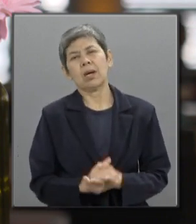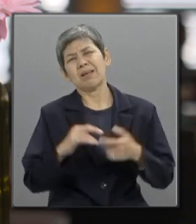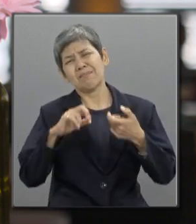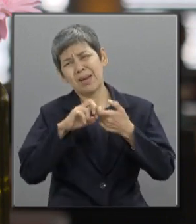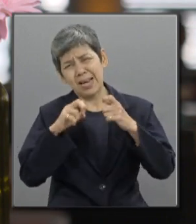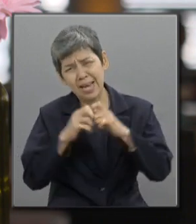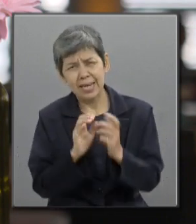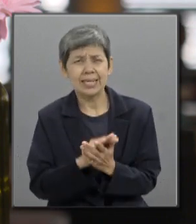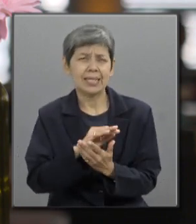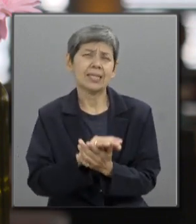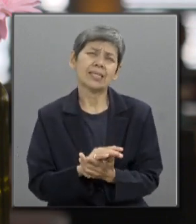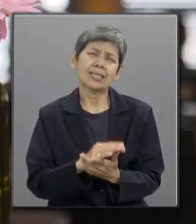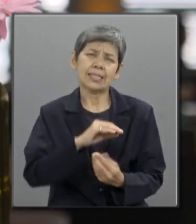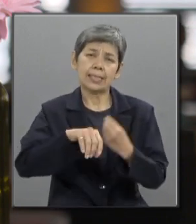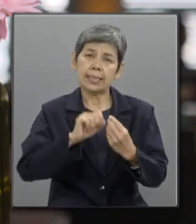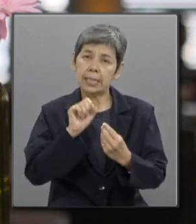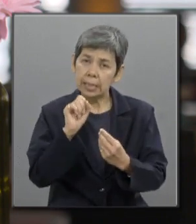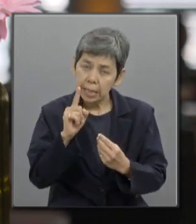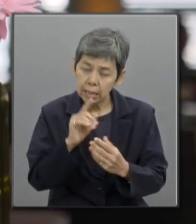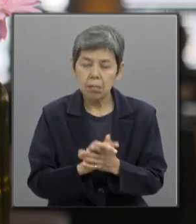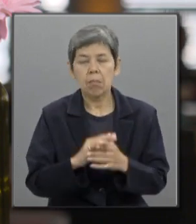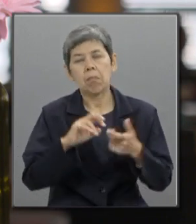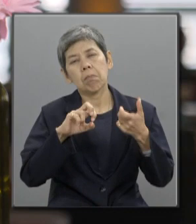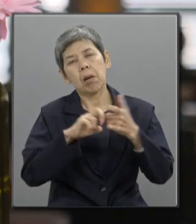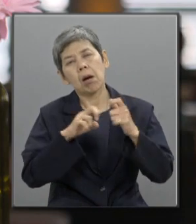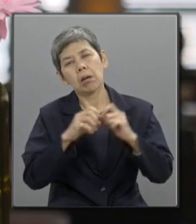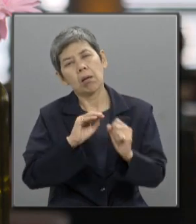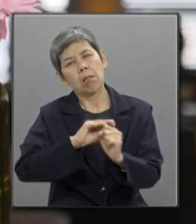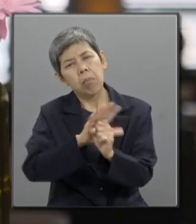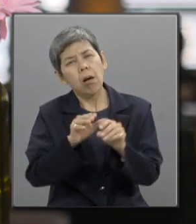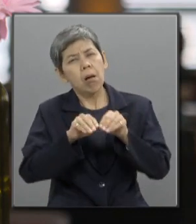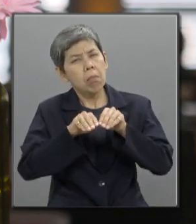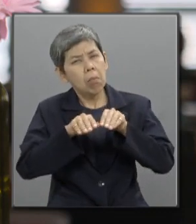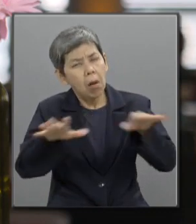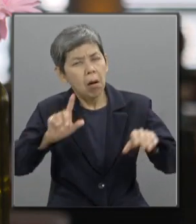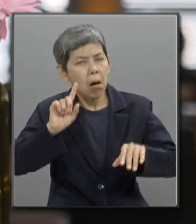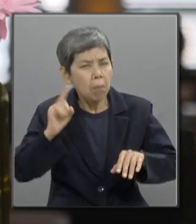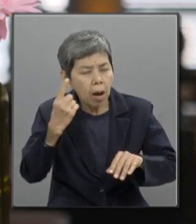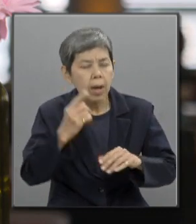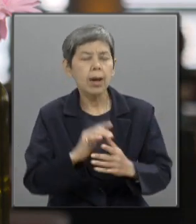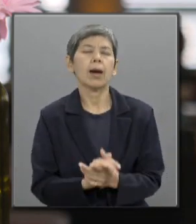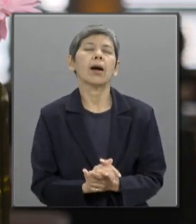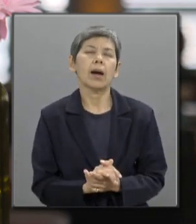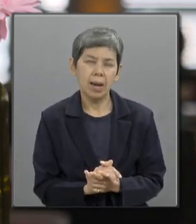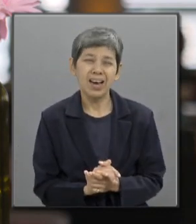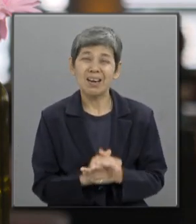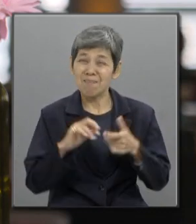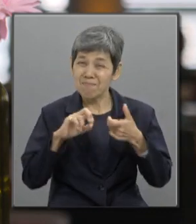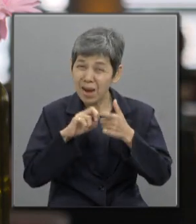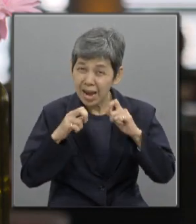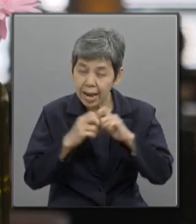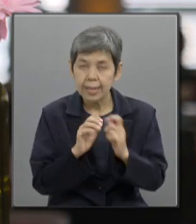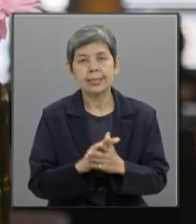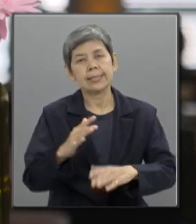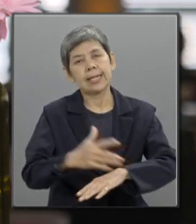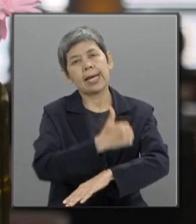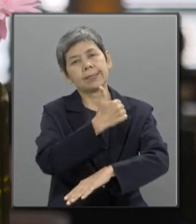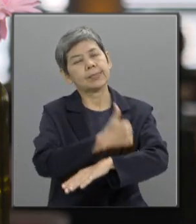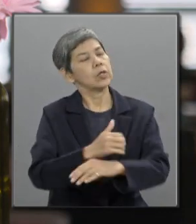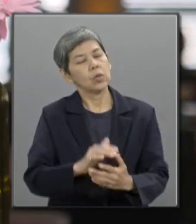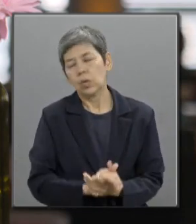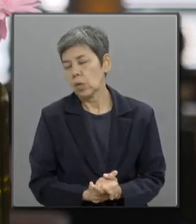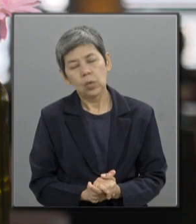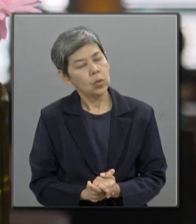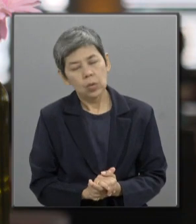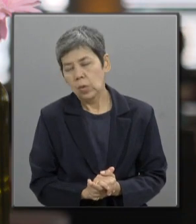เผชิญหน้ากับปัญหาสภาวะเศรษฐกิจปัญหาการแพร่ระบาดของโควิด-19 ระลอกใหม่หรือแม้แต่เรื่องของปัญหาการเมืองที่ล้วนแล้วแต่จ